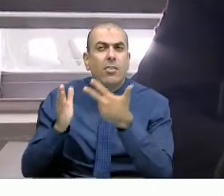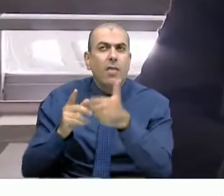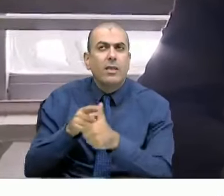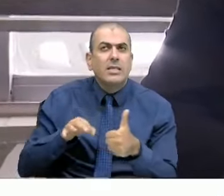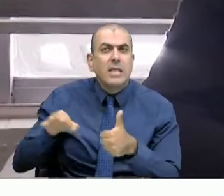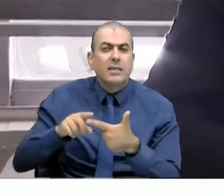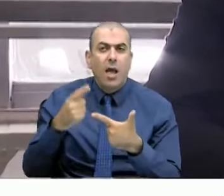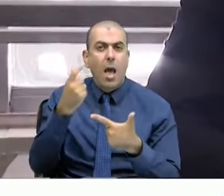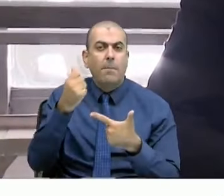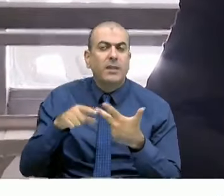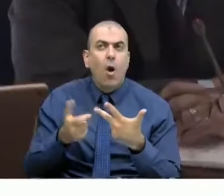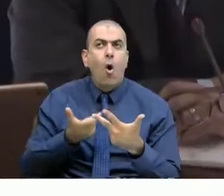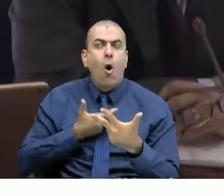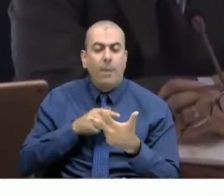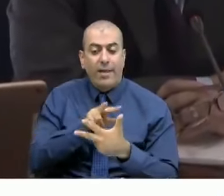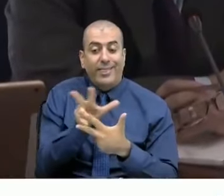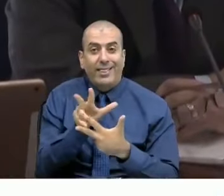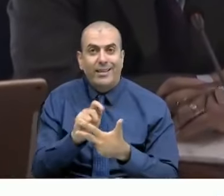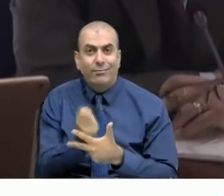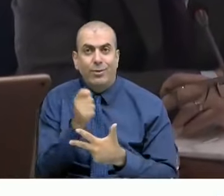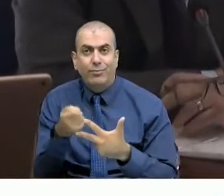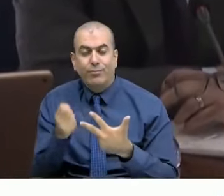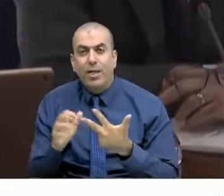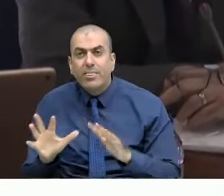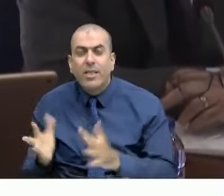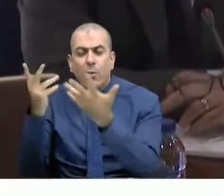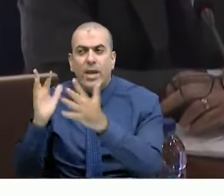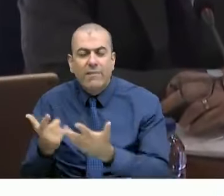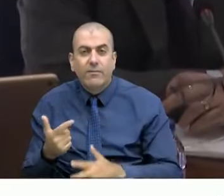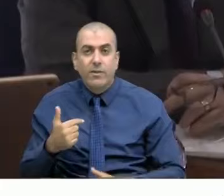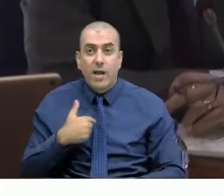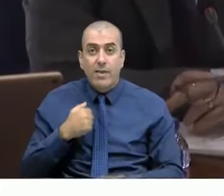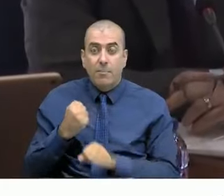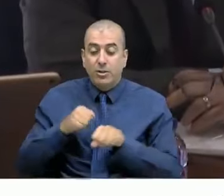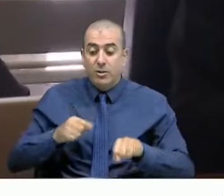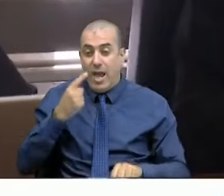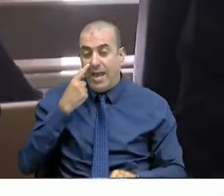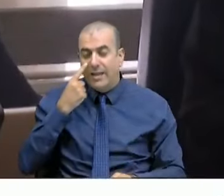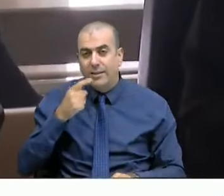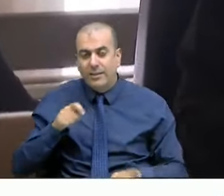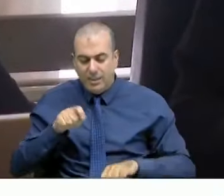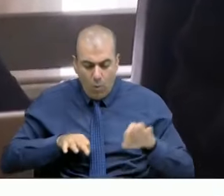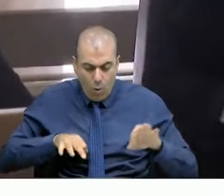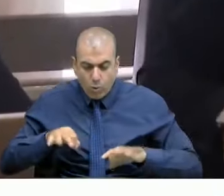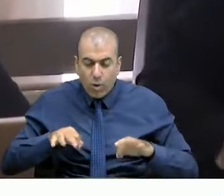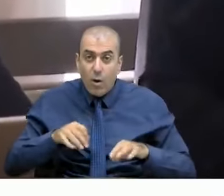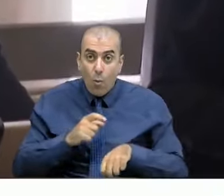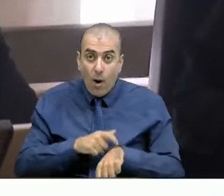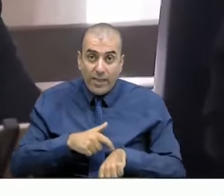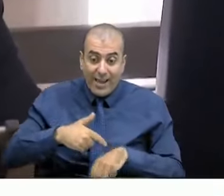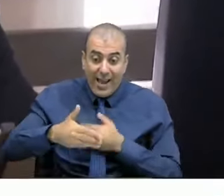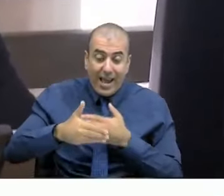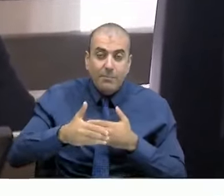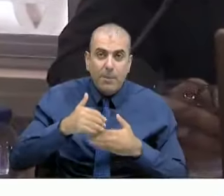التي تشهدها المملكه والاطلاع على اليات عمل مجلس الاعيان وخططه لا سما في المستقبل القريب الذي يحمل في طياته